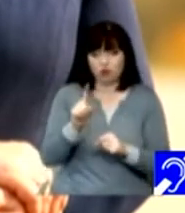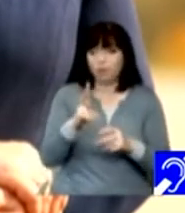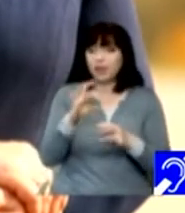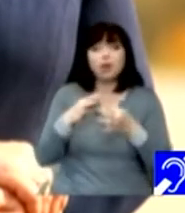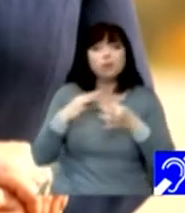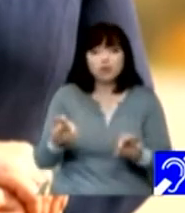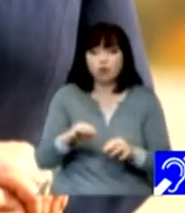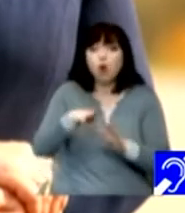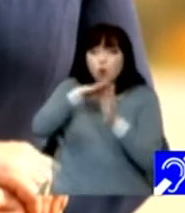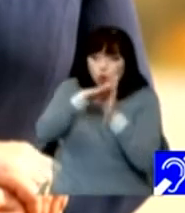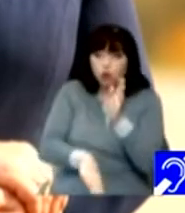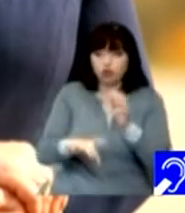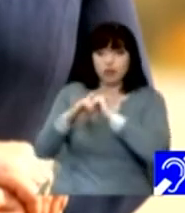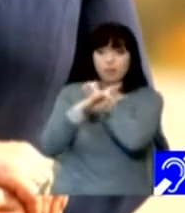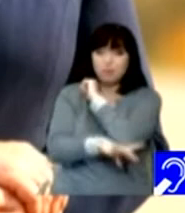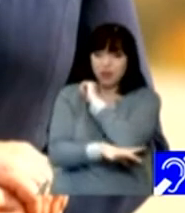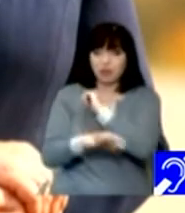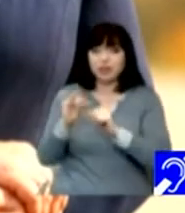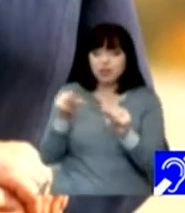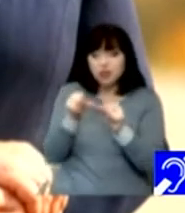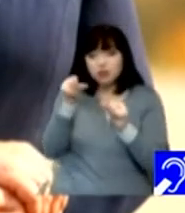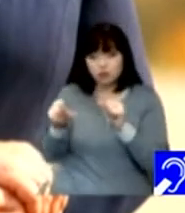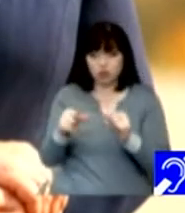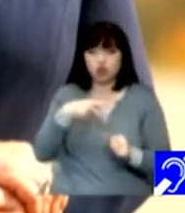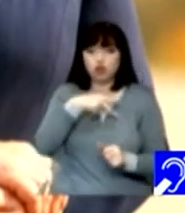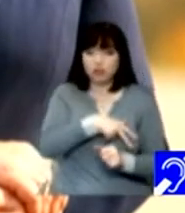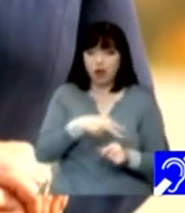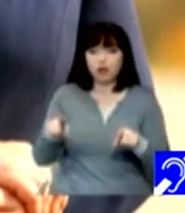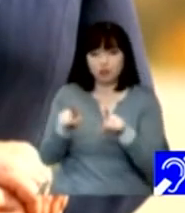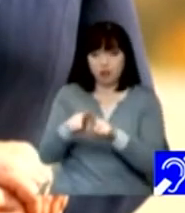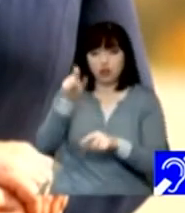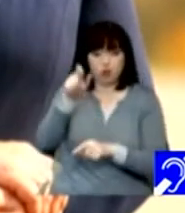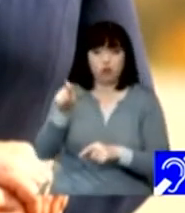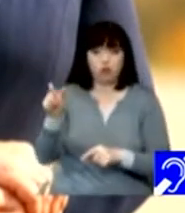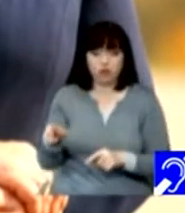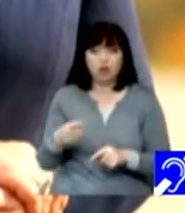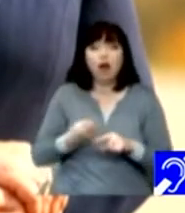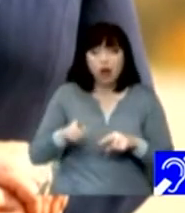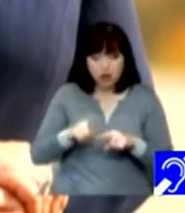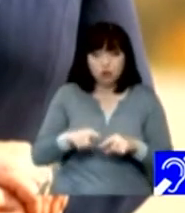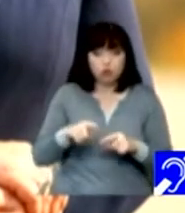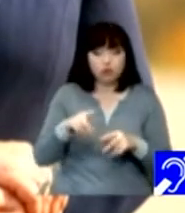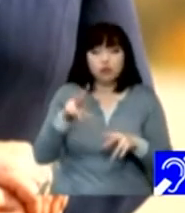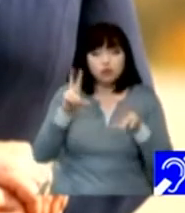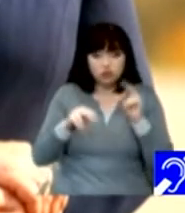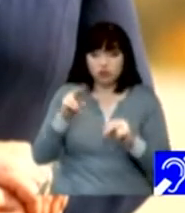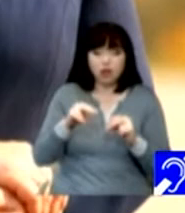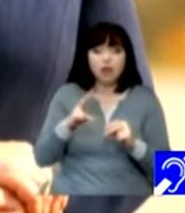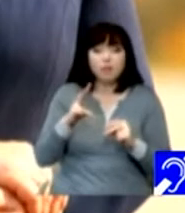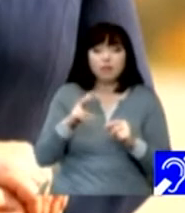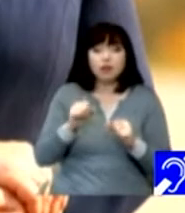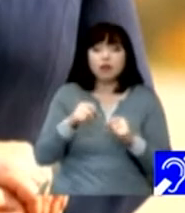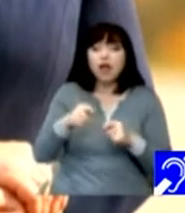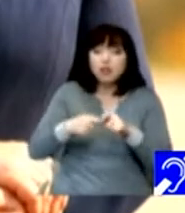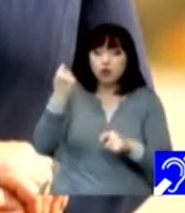admite aprofundarea sărăciei și excluziunii sociale a acestor categorii de persoane, care este contrară demnității umane,